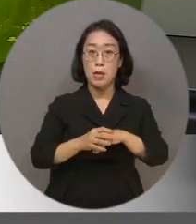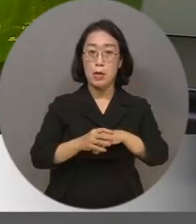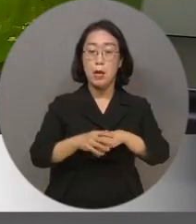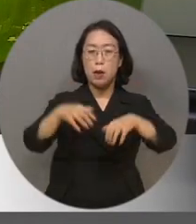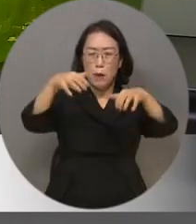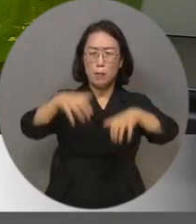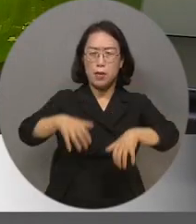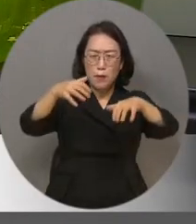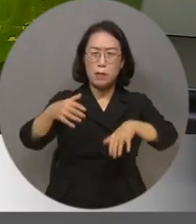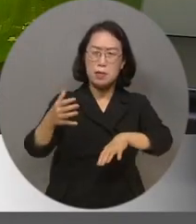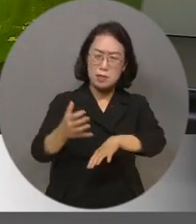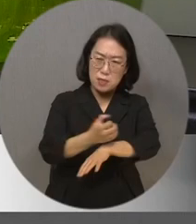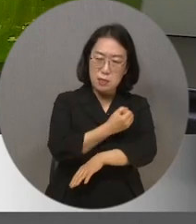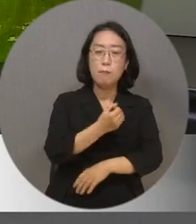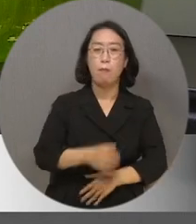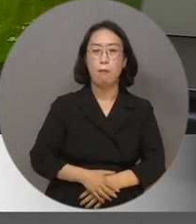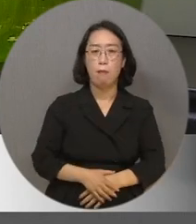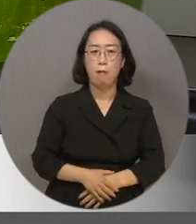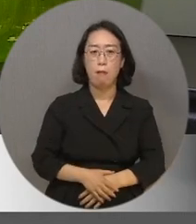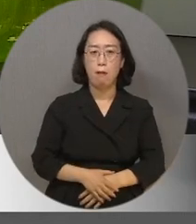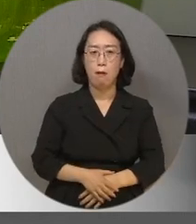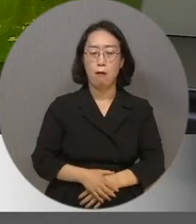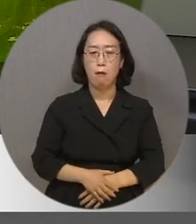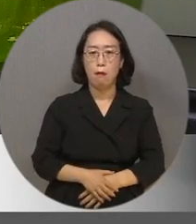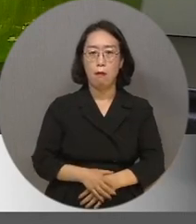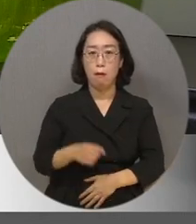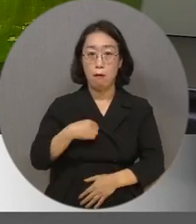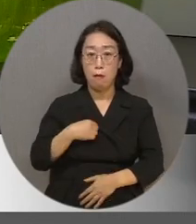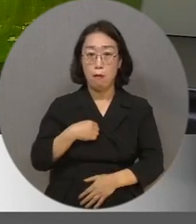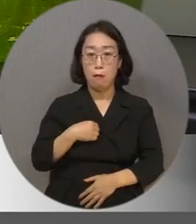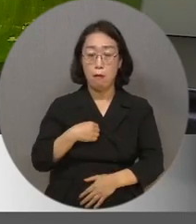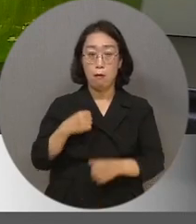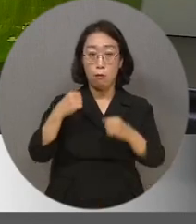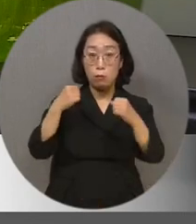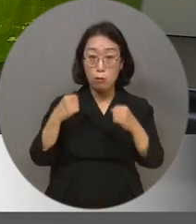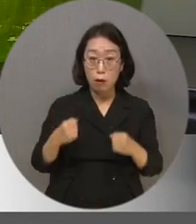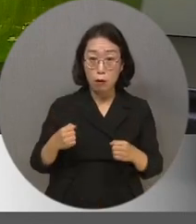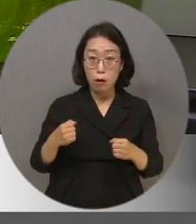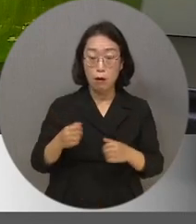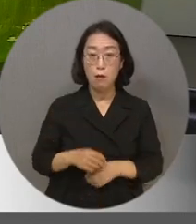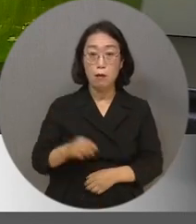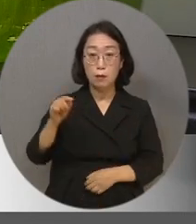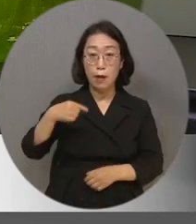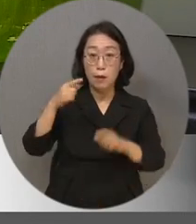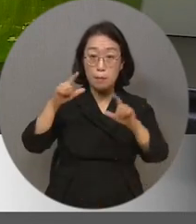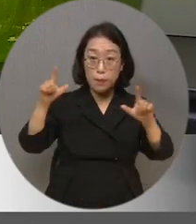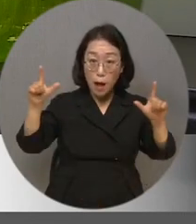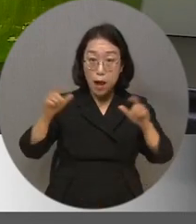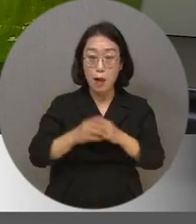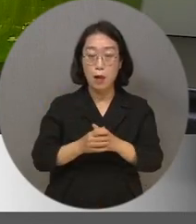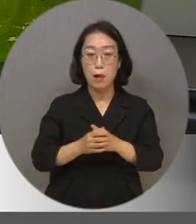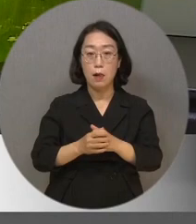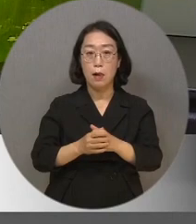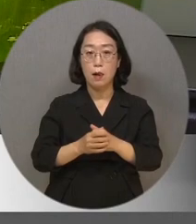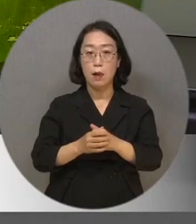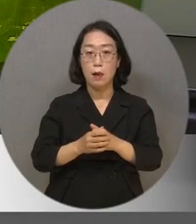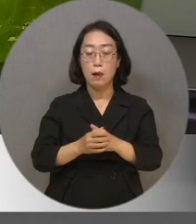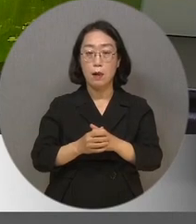8일 날 비가 많이 왔었어요. 비가 많이 왔어. 오늘 날 비가 많이 왔는데 출근을 못했어요. 그룹홈에